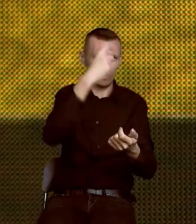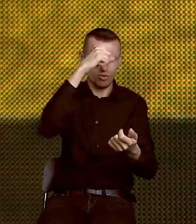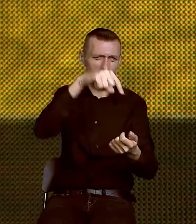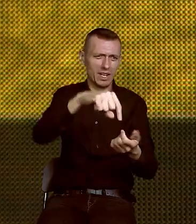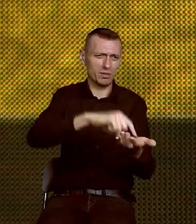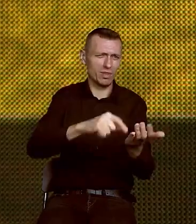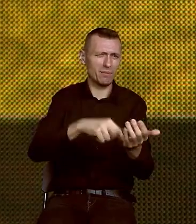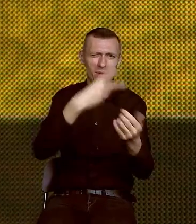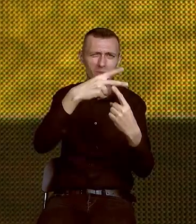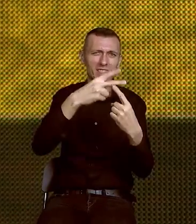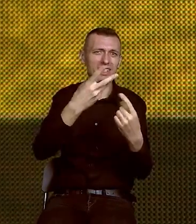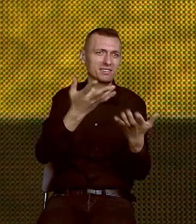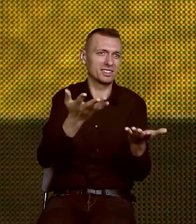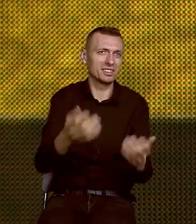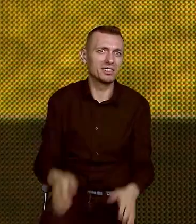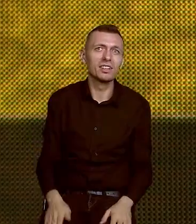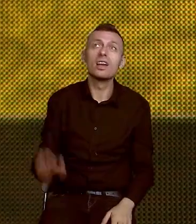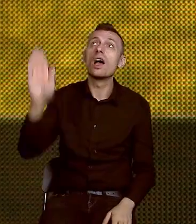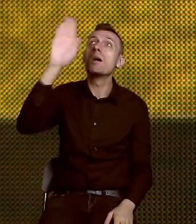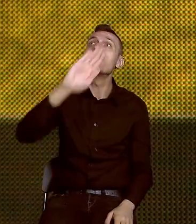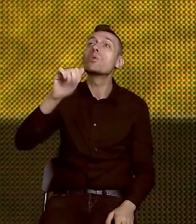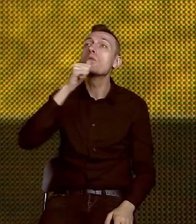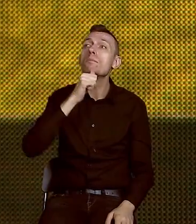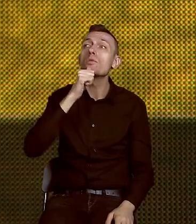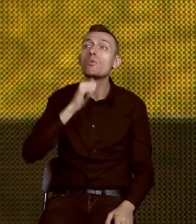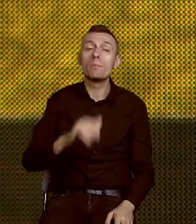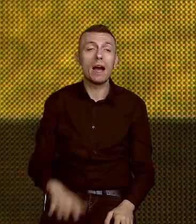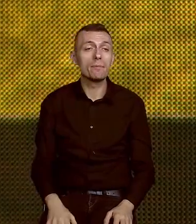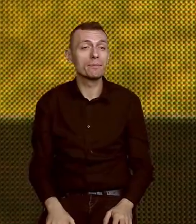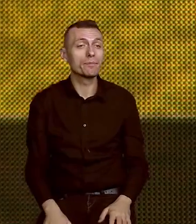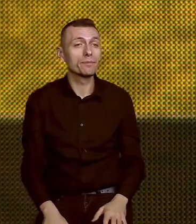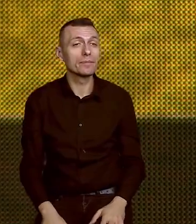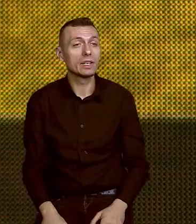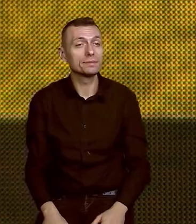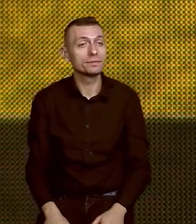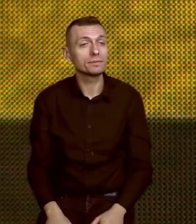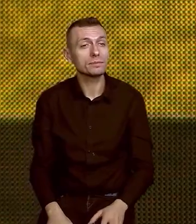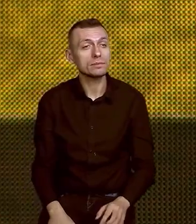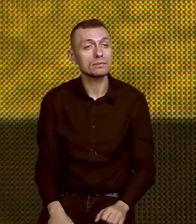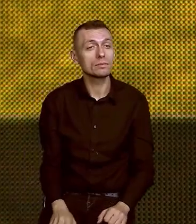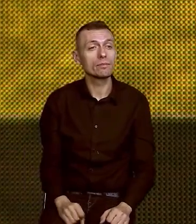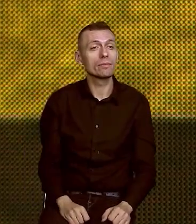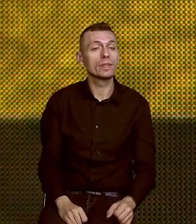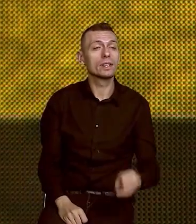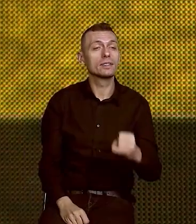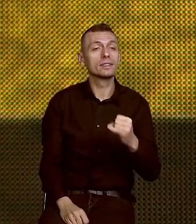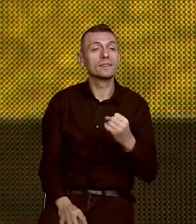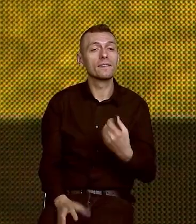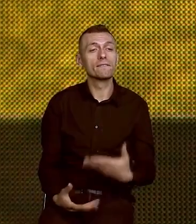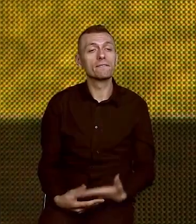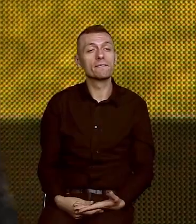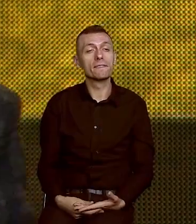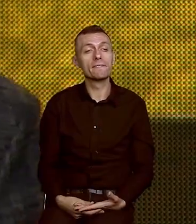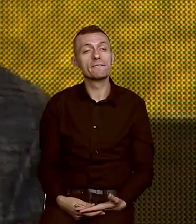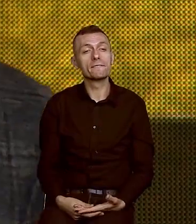test? Oczywiście, że tak. Jeśli mężczyzna czy kobieta zda ten test, zna ten egzamin,